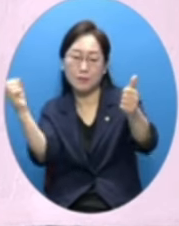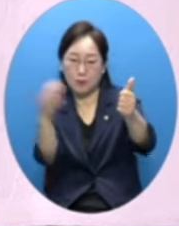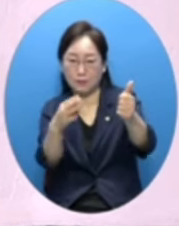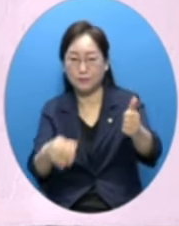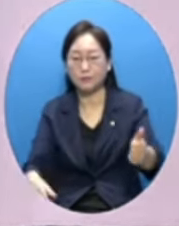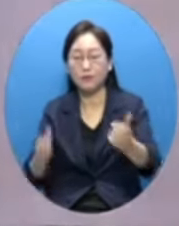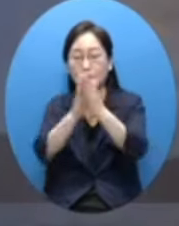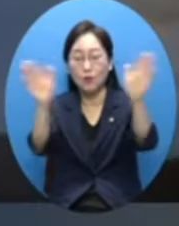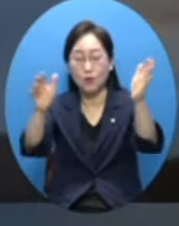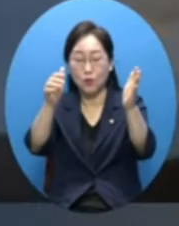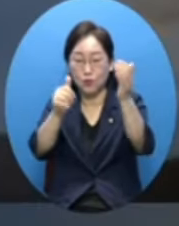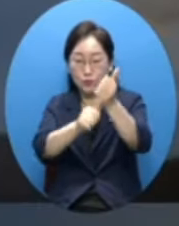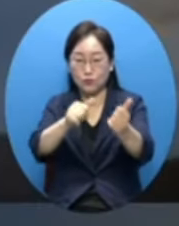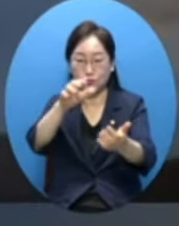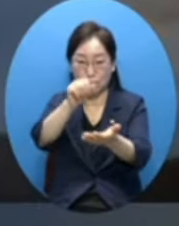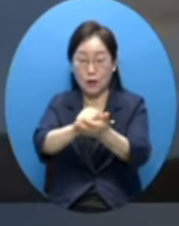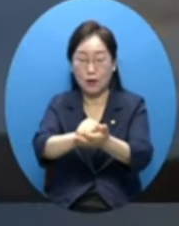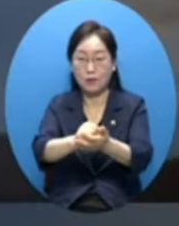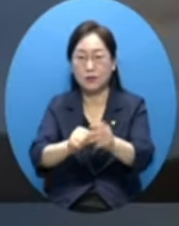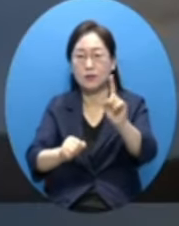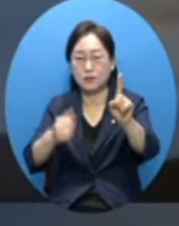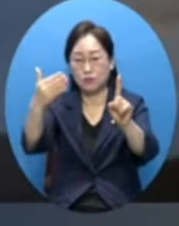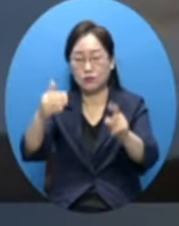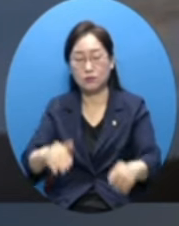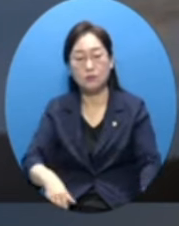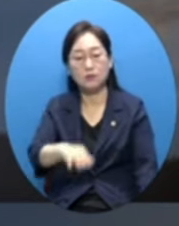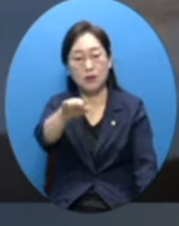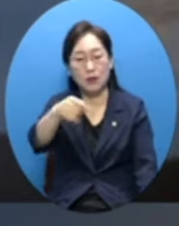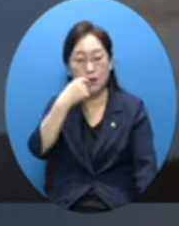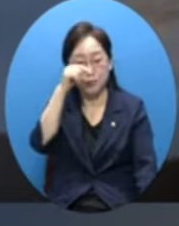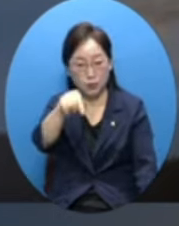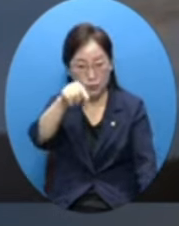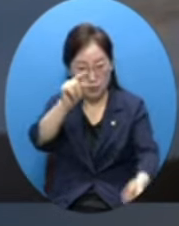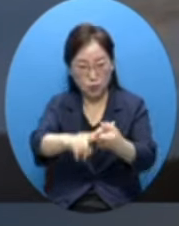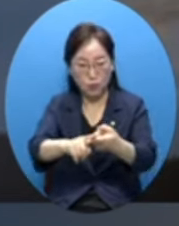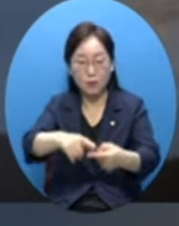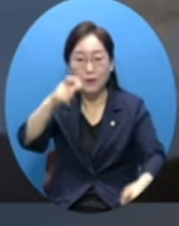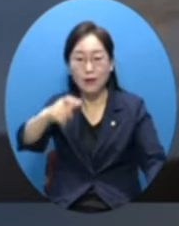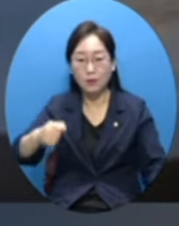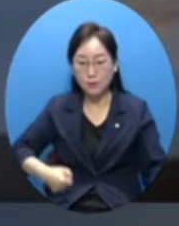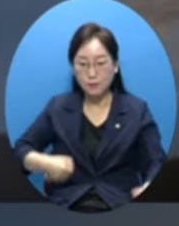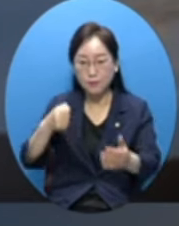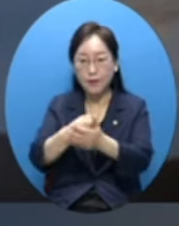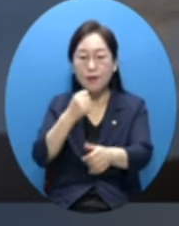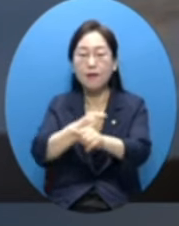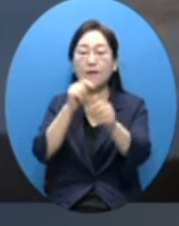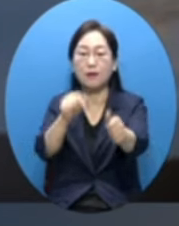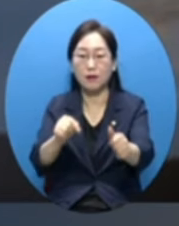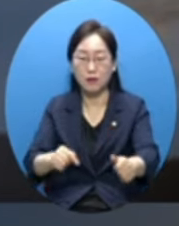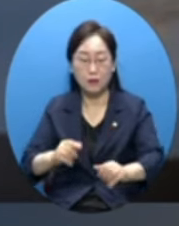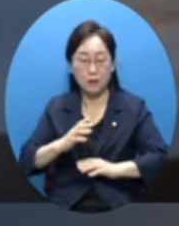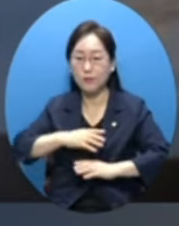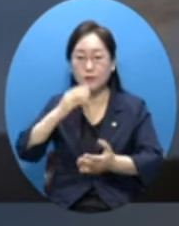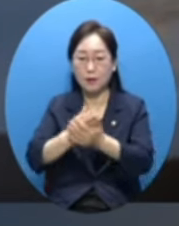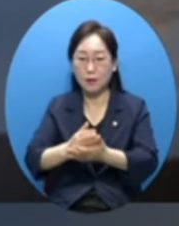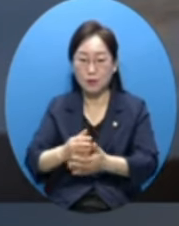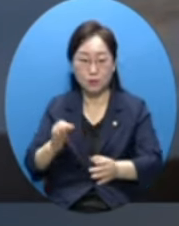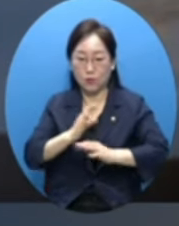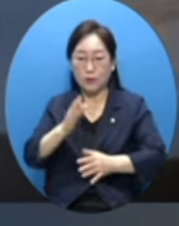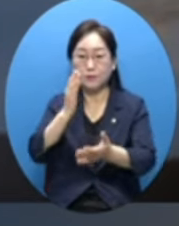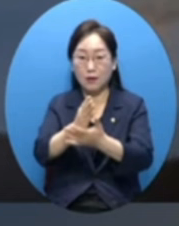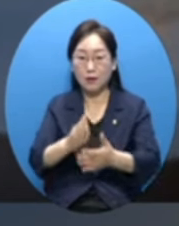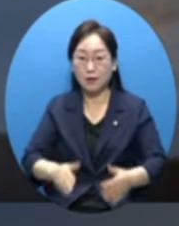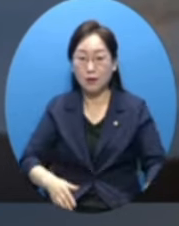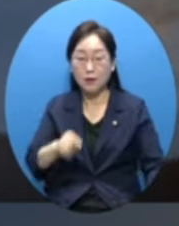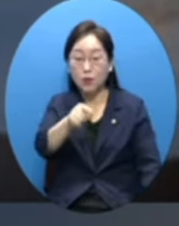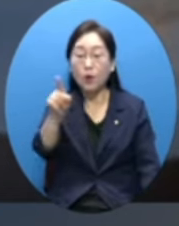수서 1장 9절입니다 내가 내게 명령한 것이 아니냐 강하고 담대하라 두려하지 말며 놀라지 말라